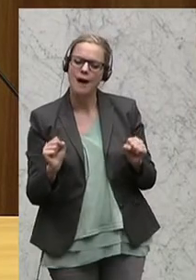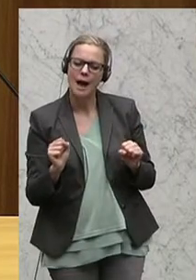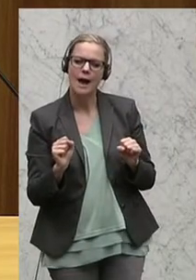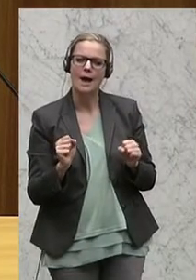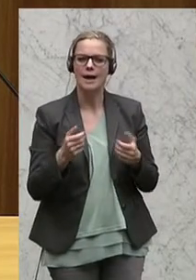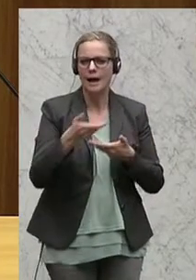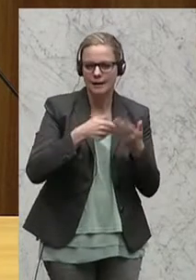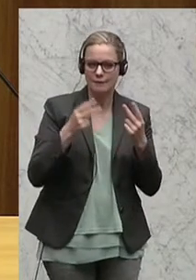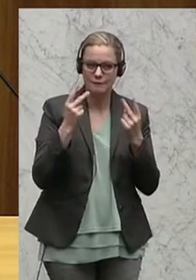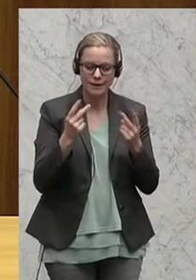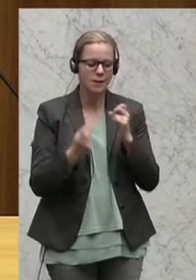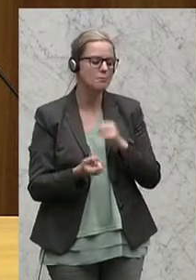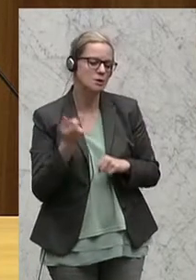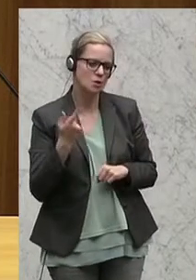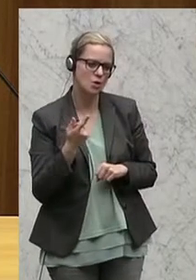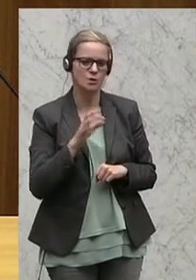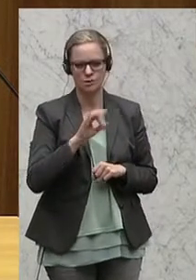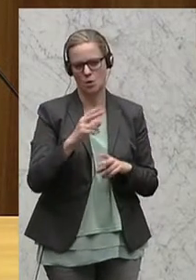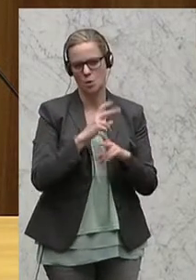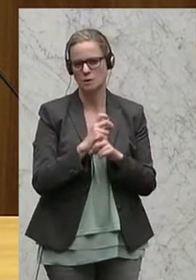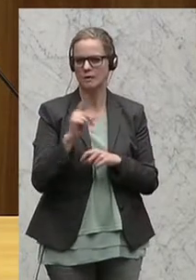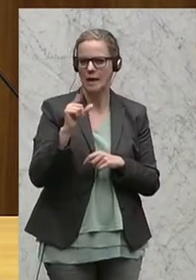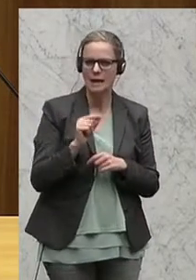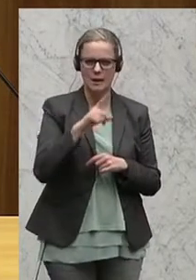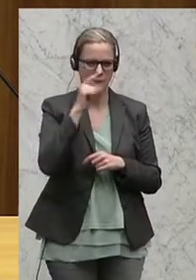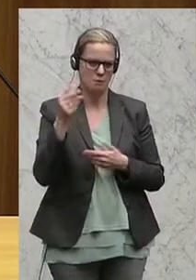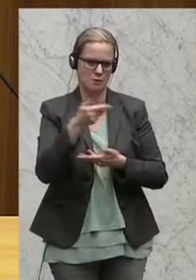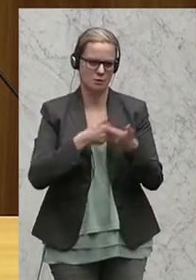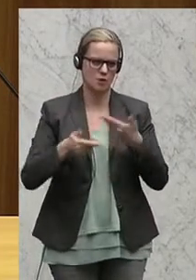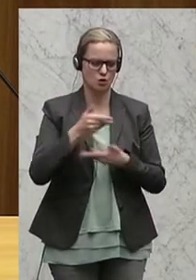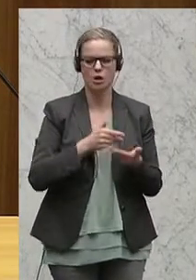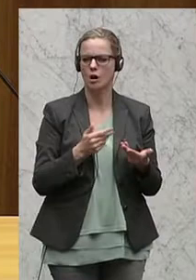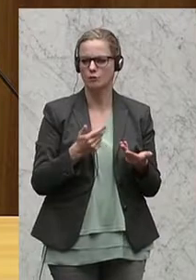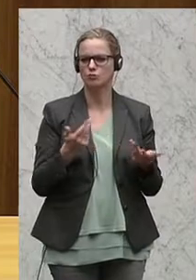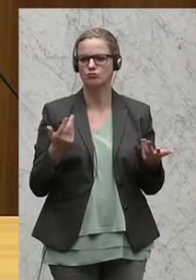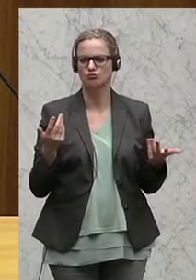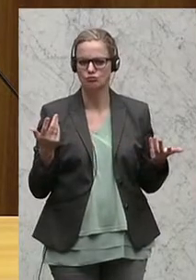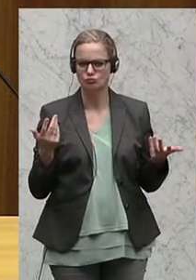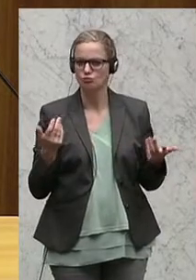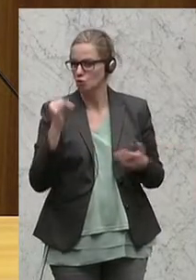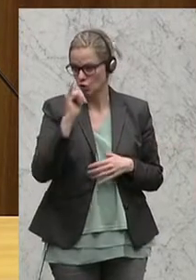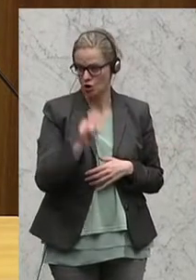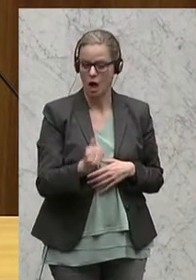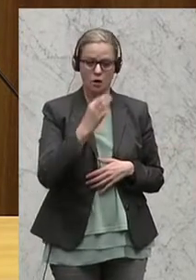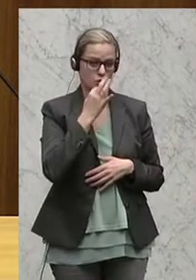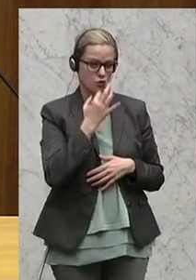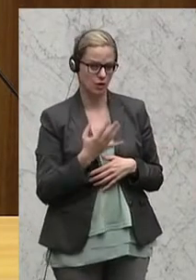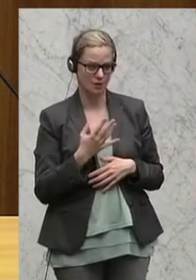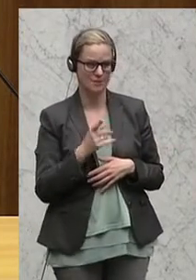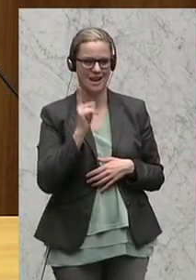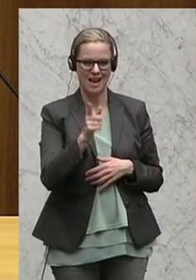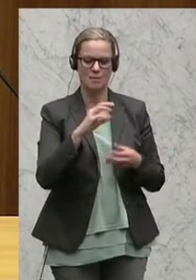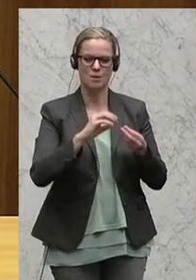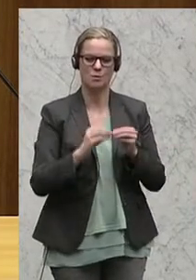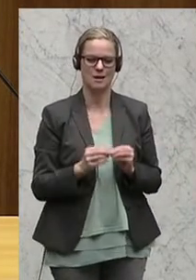Wichtiges, insbesondere für eine kleine Volkswirtschaft wie Österreich es darstellt. Dem kann man ja uneingeschränkt zustimmen. Das Problem,